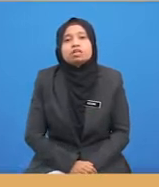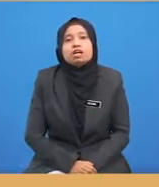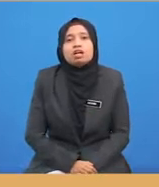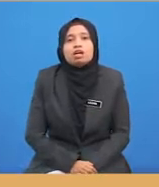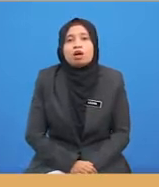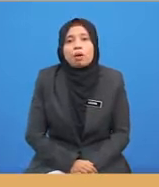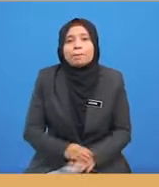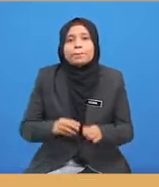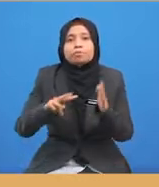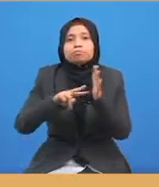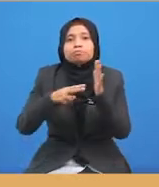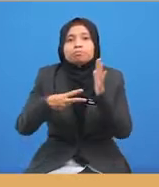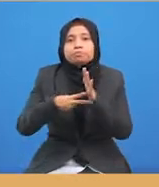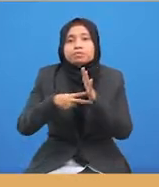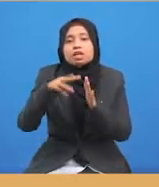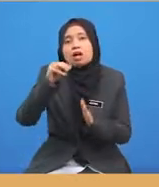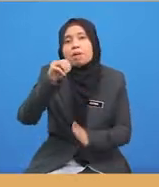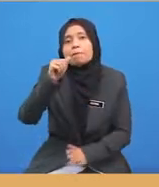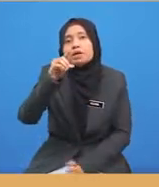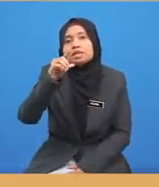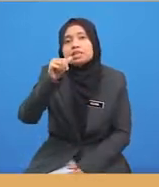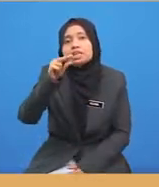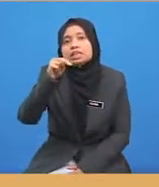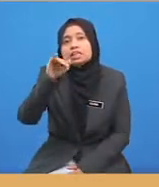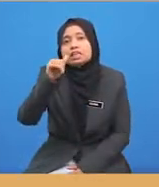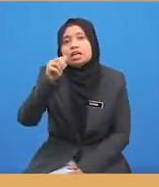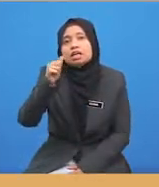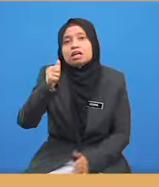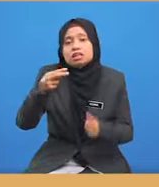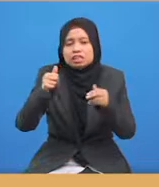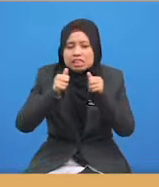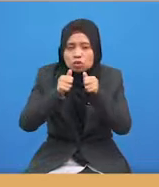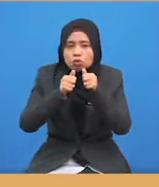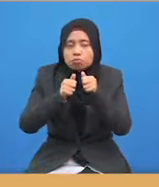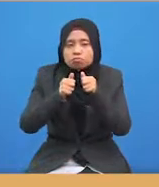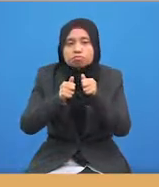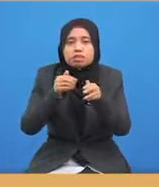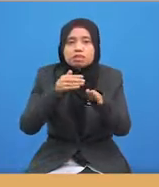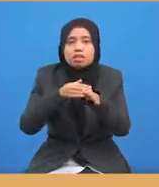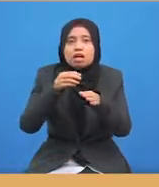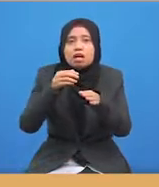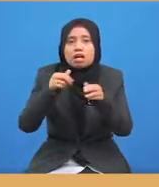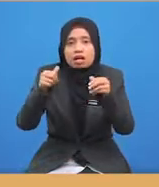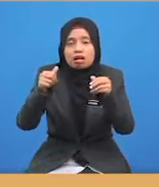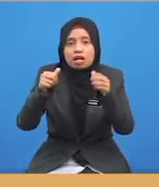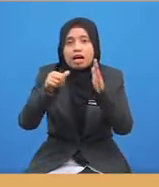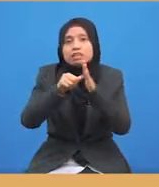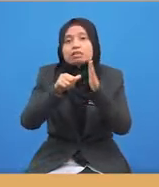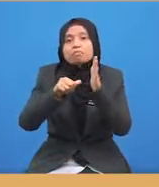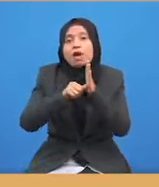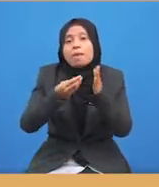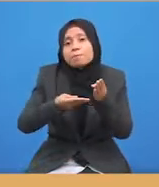Konsep madaniyah juga digunakan oleh tokoh-tokoh Islam menjurus kepada aspek kebendaan